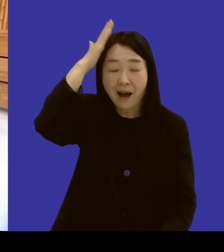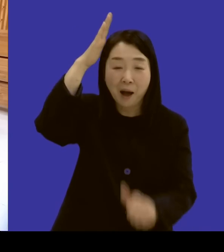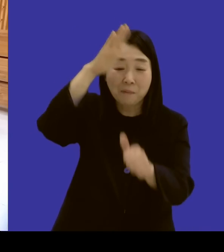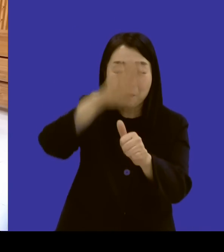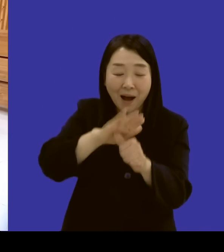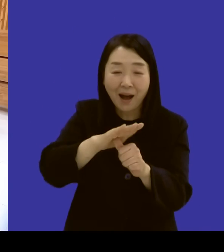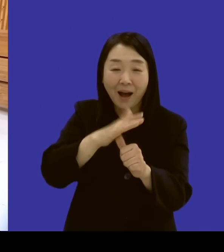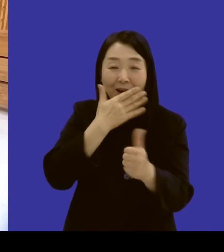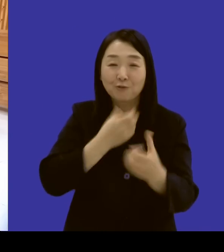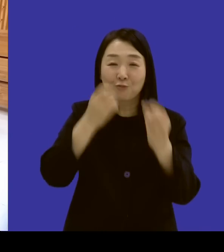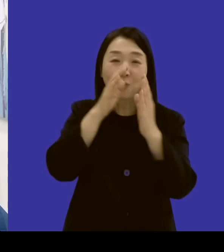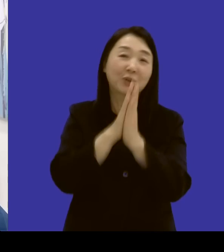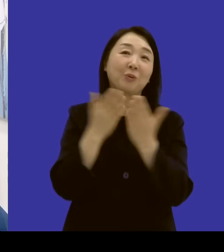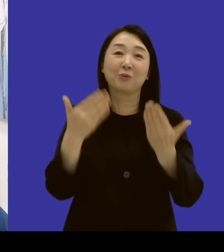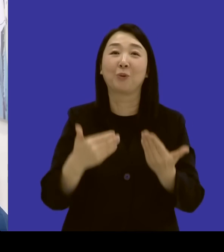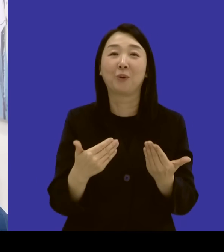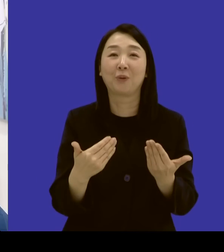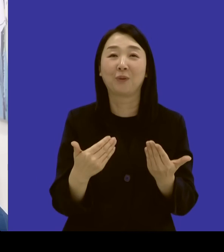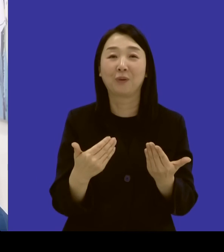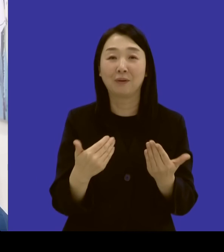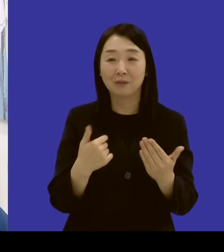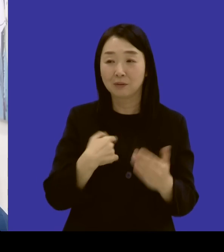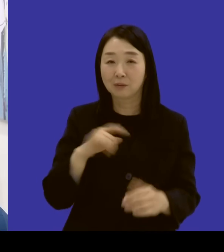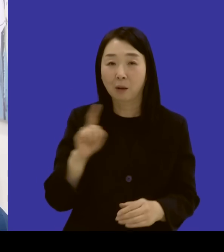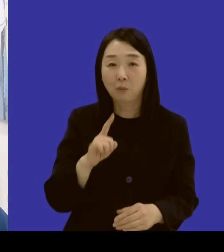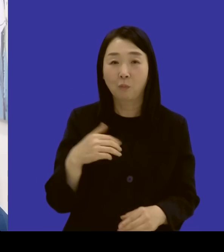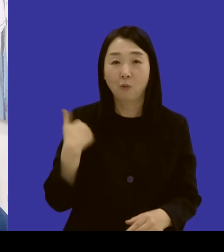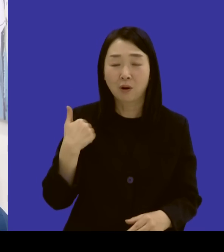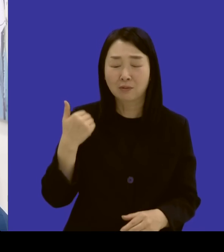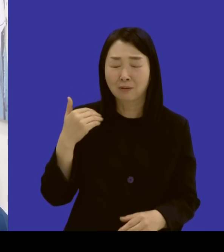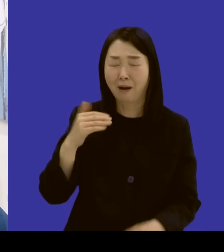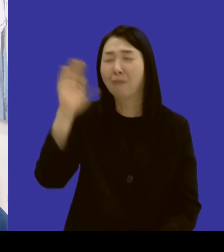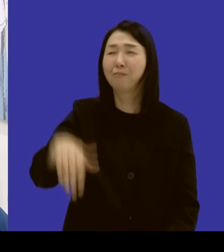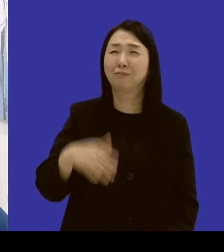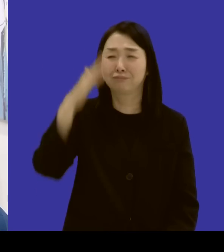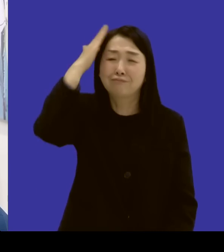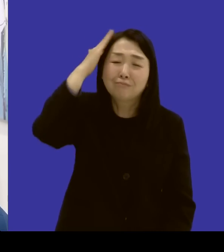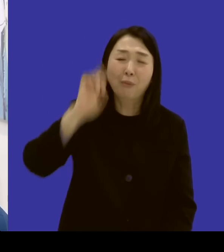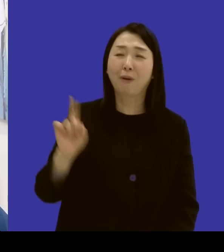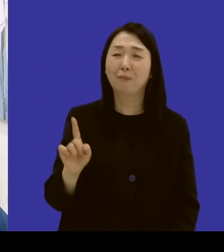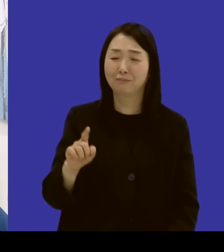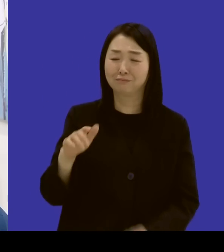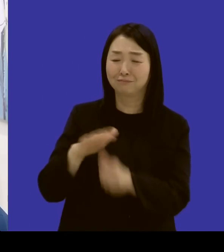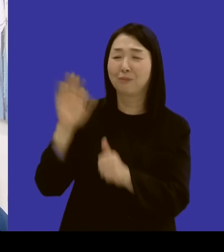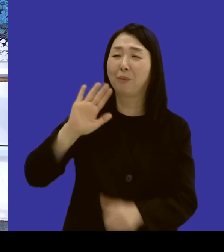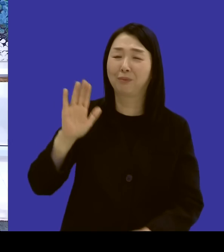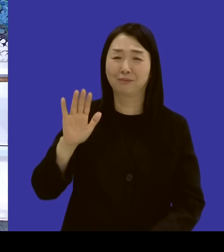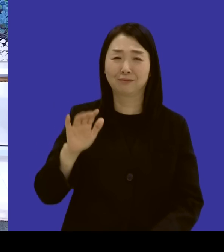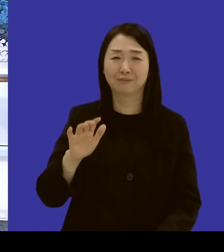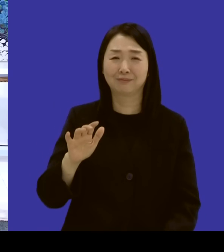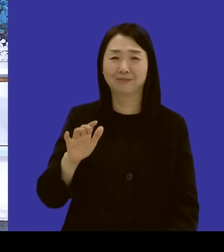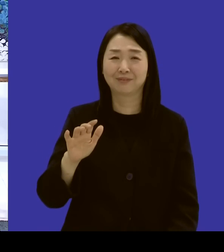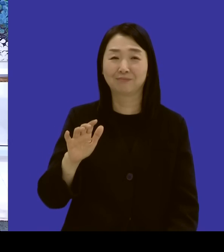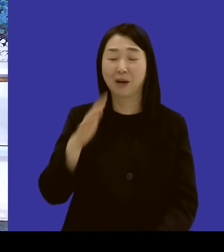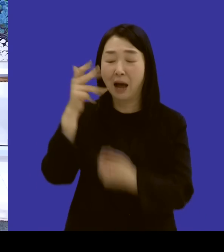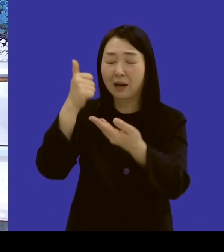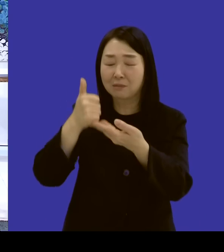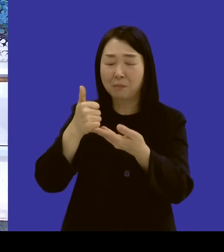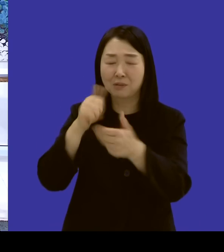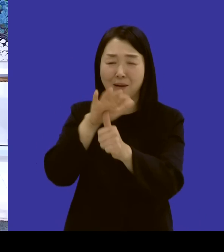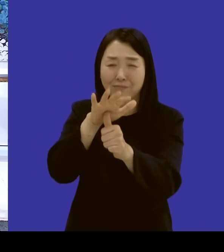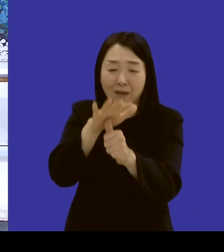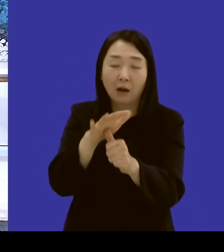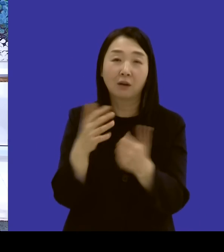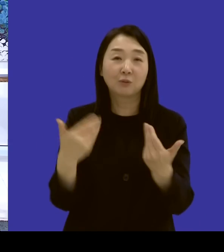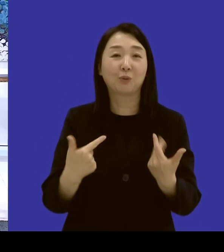기도를 하시는 거예요. 와. 근데 저는 그게 뭐니 물고 아줌마 막 이러면 그냥 뭐 그래서 하나님 그래서 막 이렇게